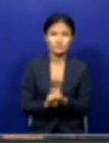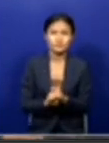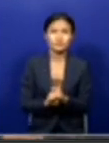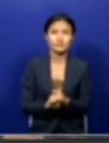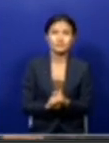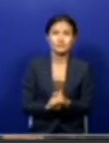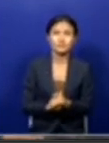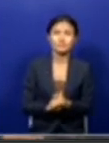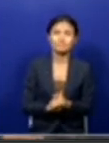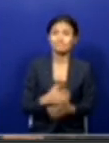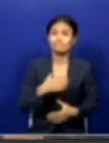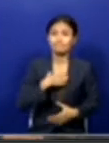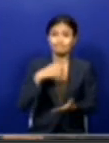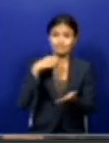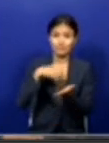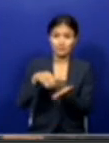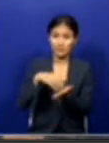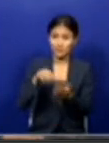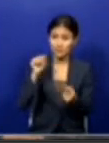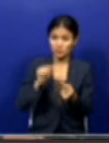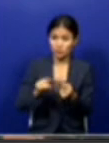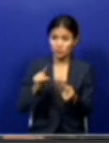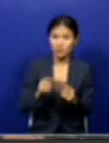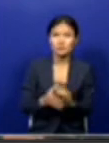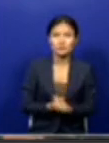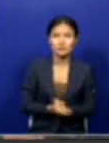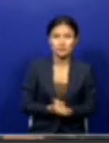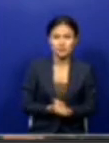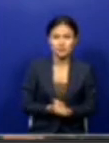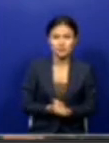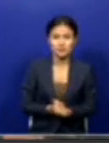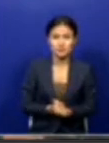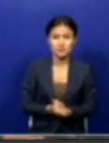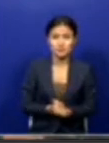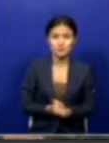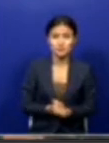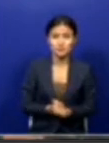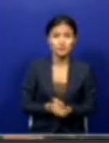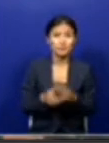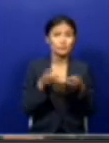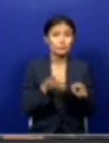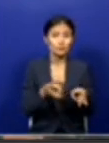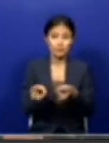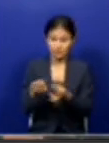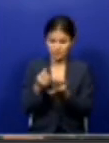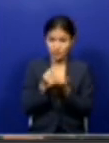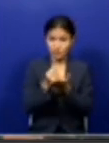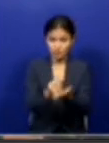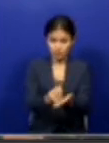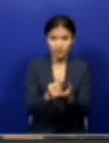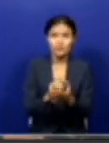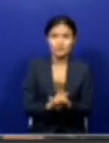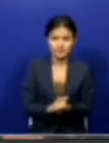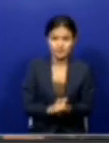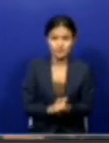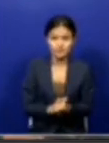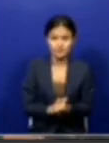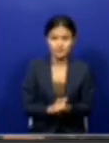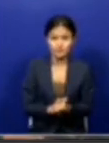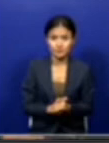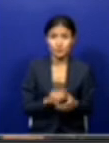ากจะกราบเรียนทราบว่าแนวทางนะครับในการที่จะช่วยเหลือและจะกอบกู้วิกฤตของประเทศ